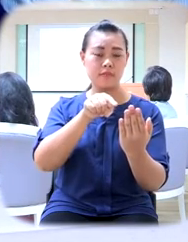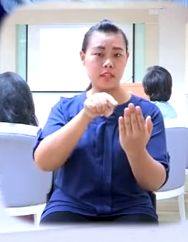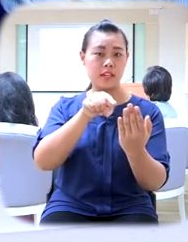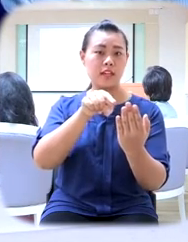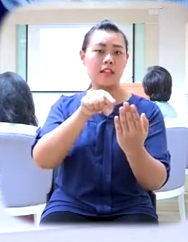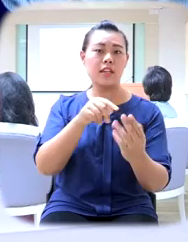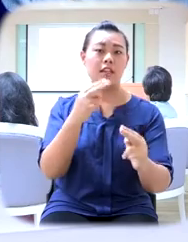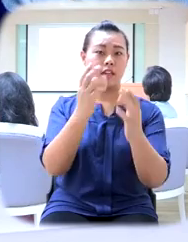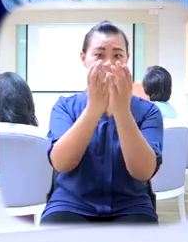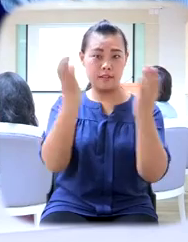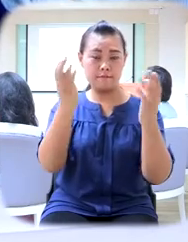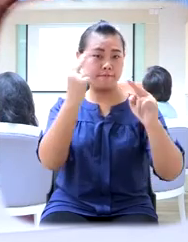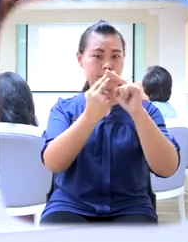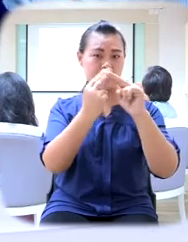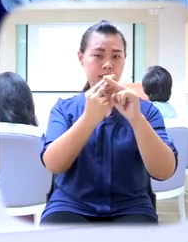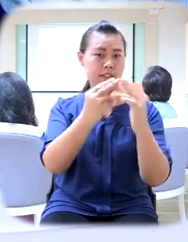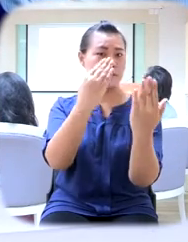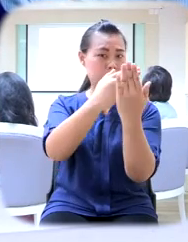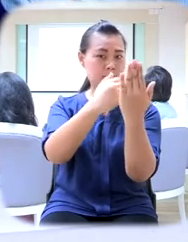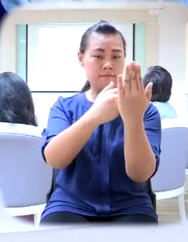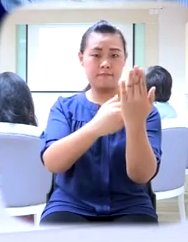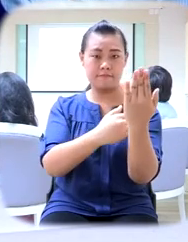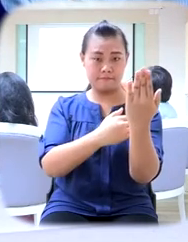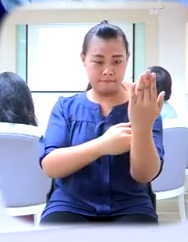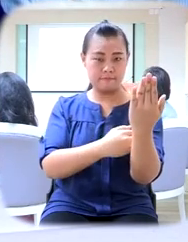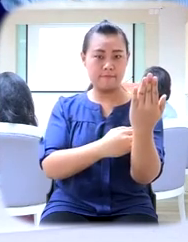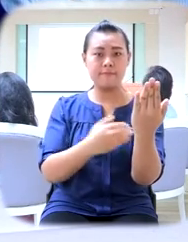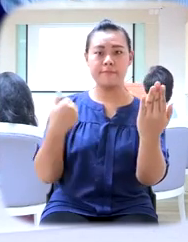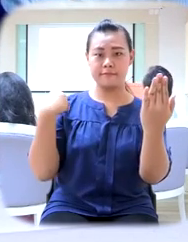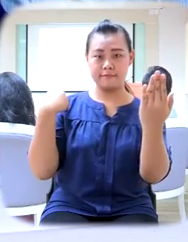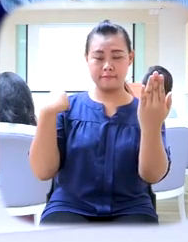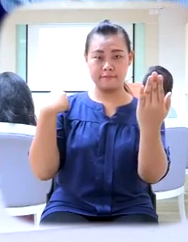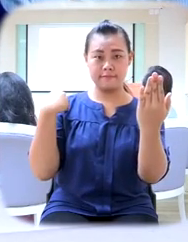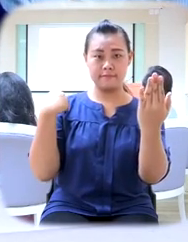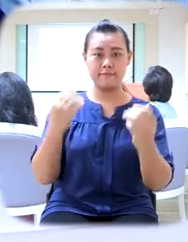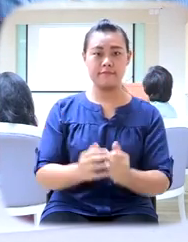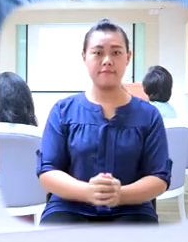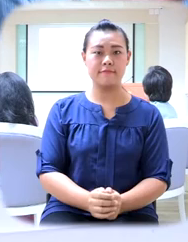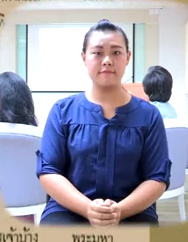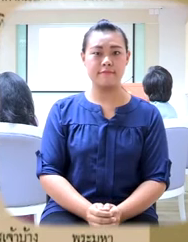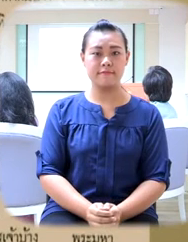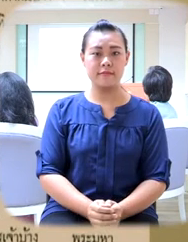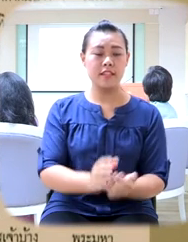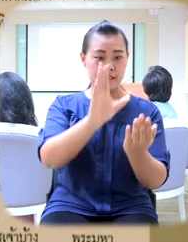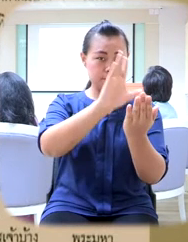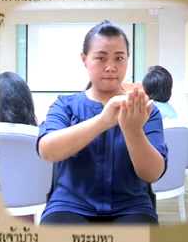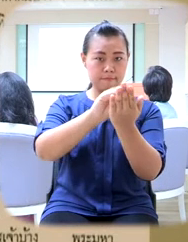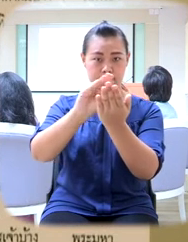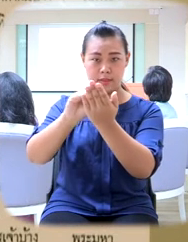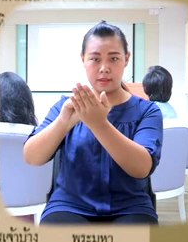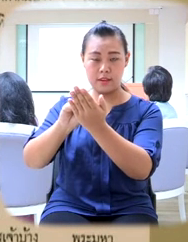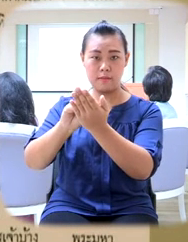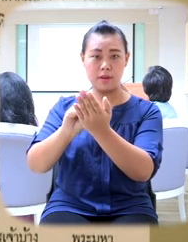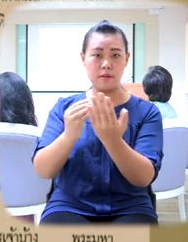ภีร์นะครับที่พยานลิไทยนำมาใช้ในการรีบเรียงเป็นคัมภีร์เล่มนี้นะฮะดังในเนี้ยนะที่เป็น